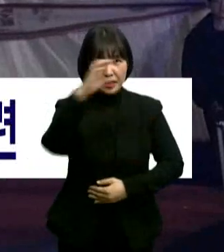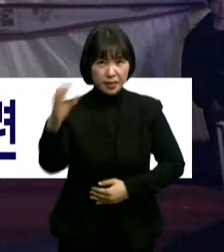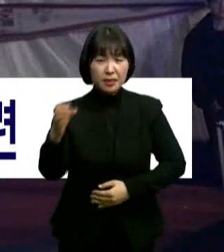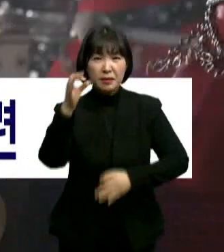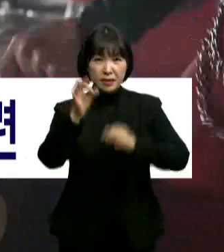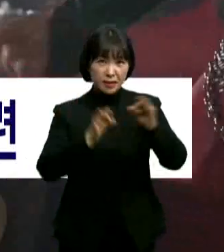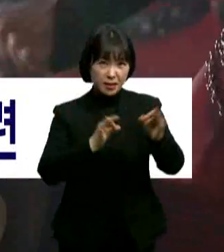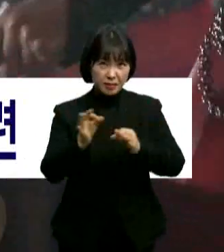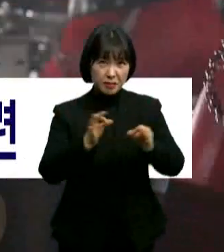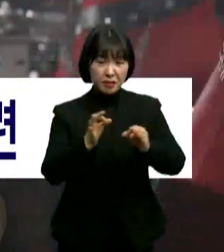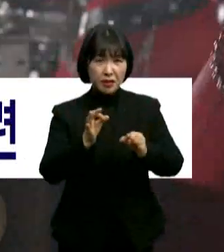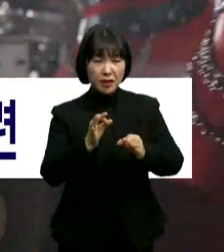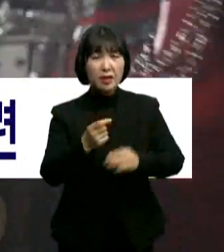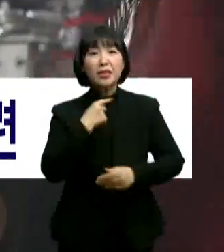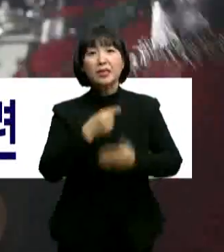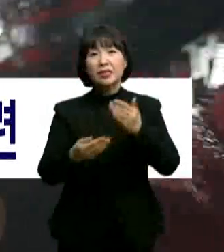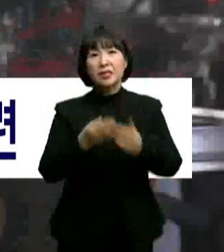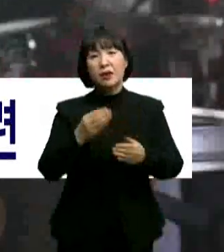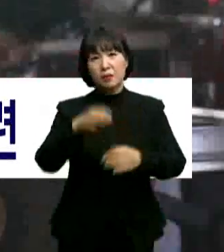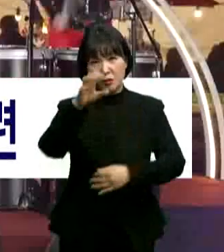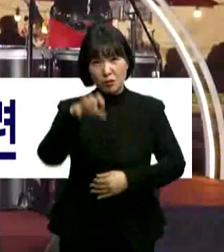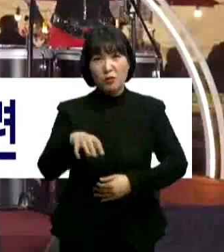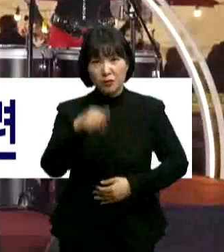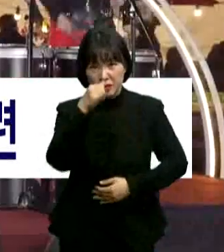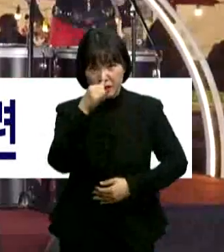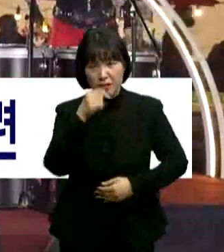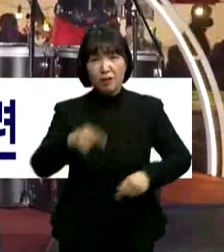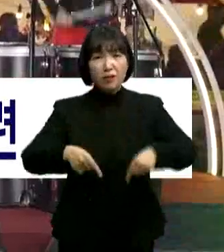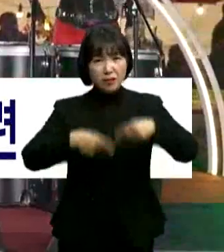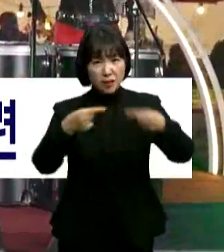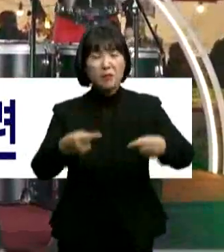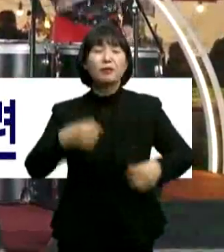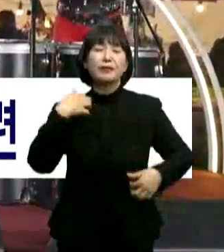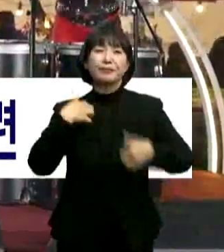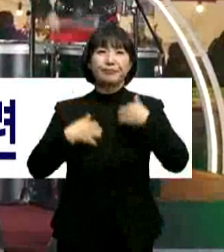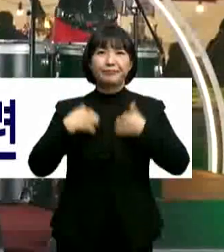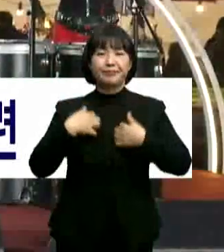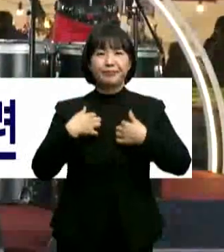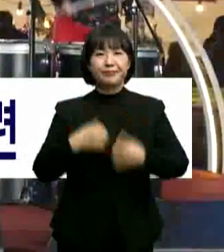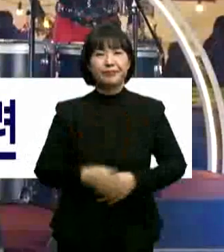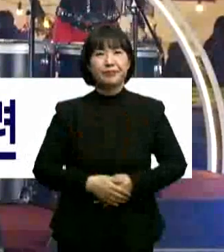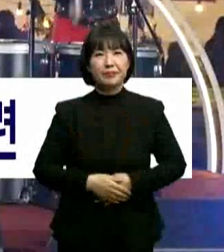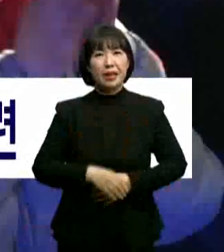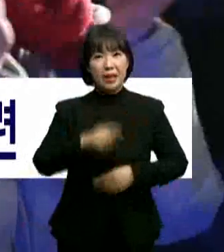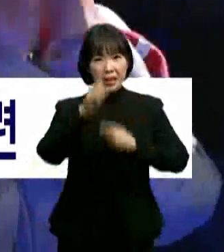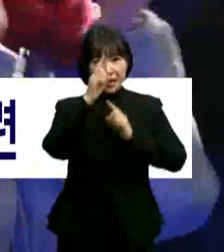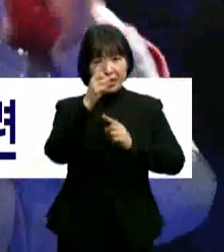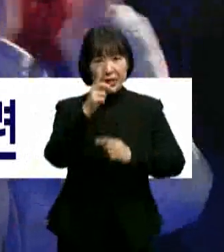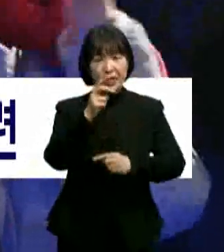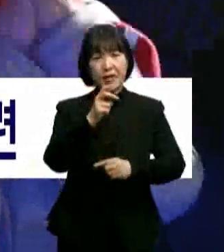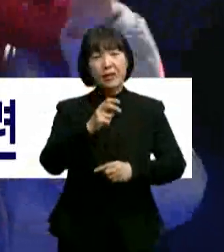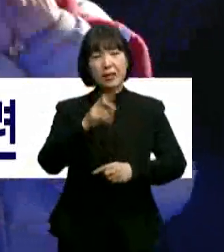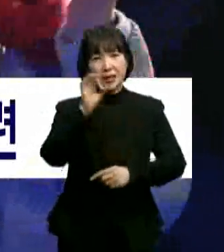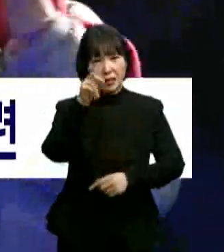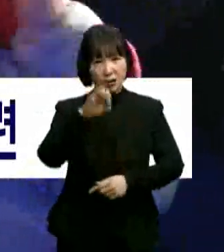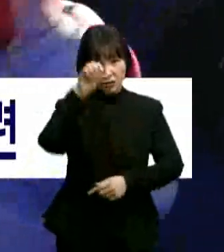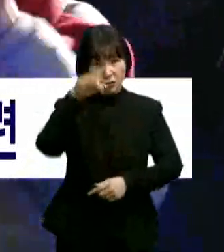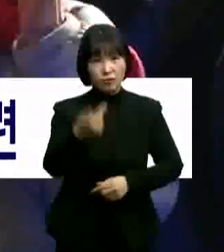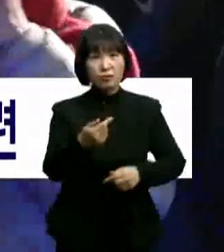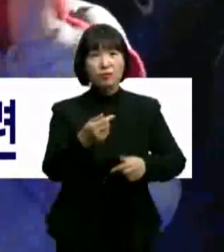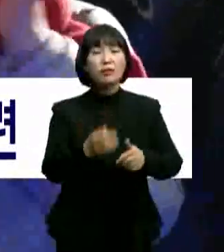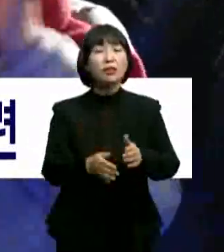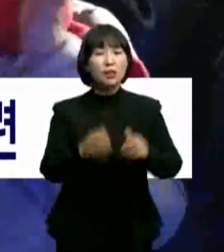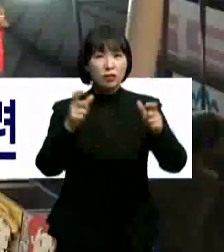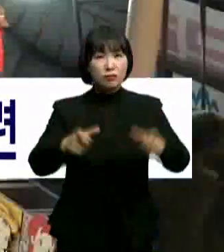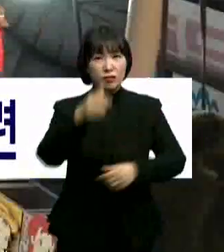체험 코너도 마련돼 참여하는 주민들의 즐거움을 되 있습니다 이영훈 미출 구청장은 점등식 행사에서 이번